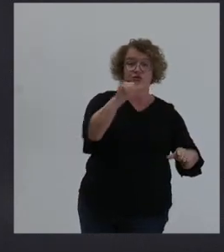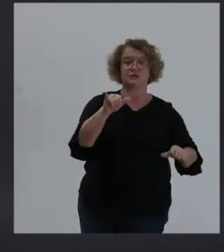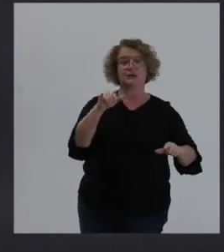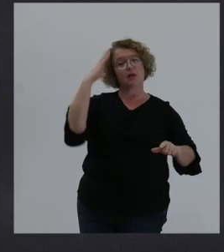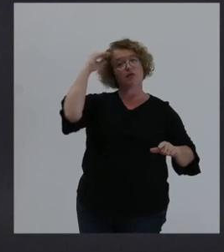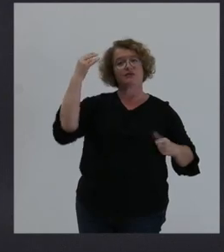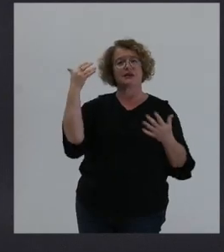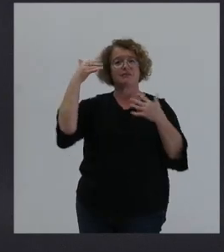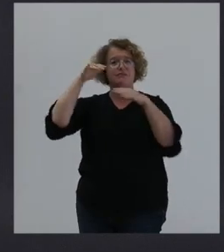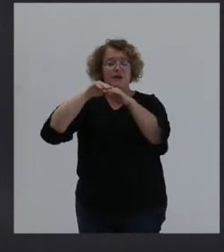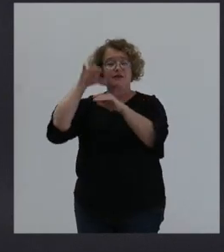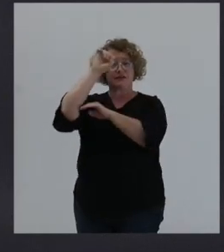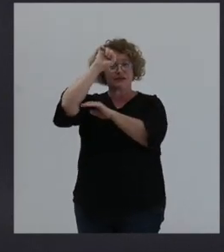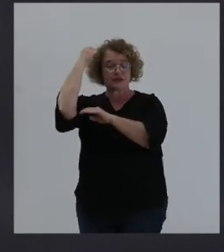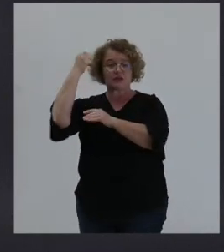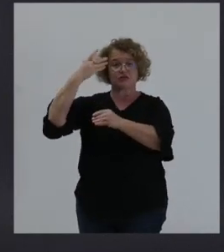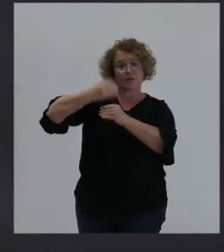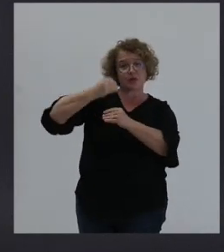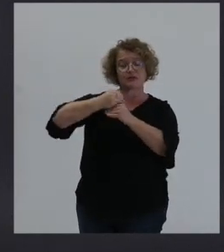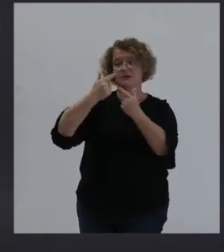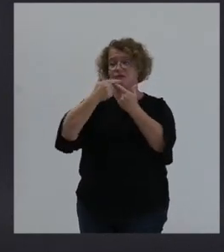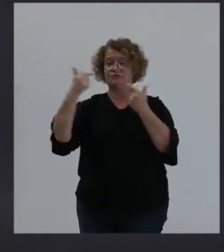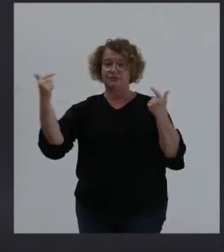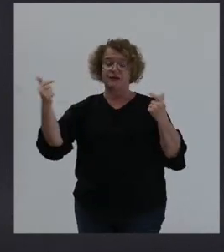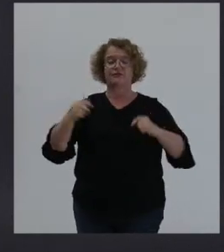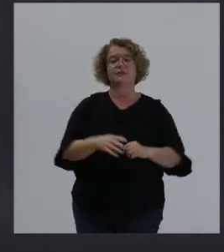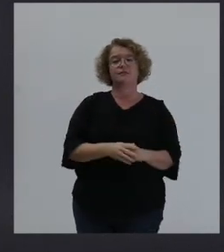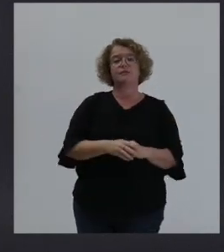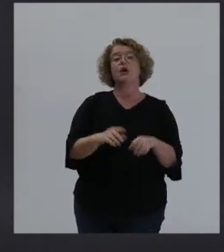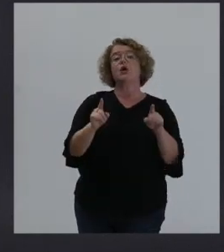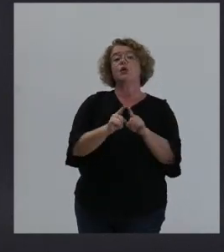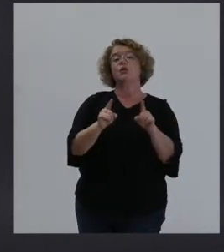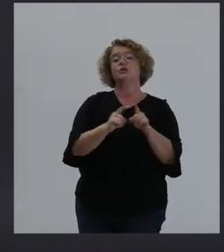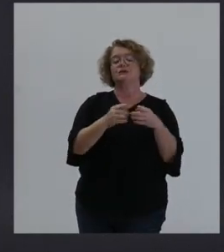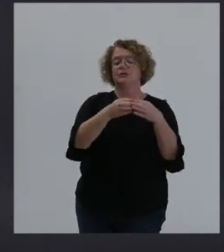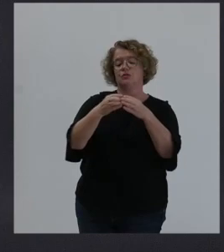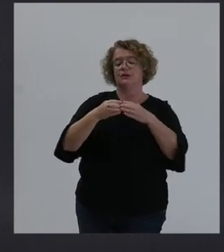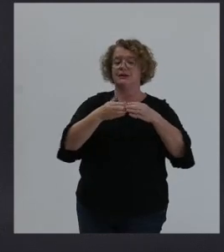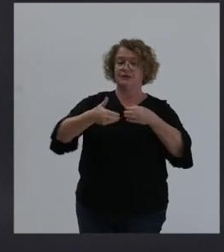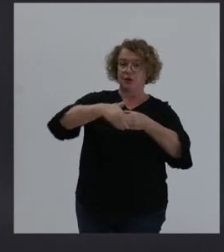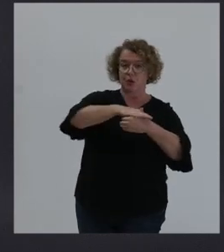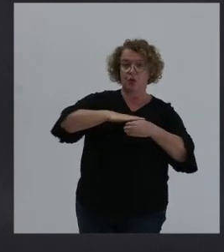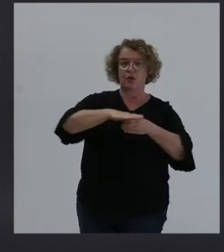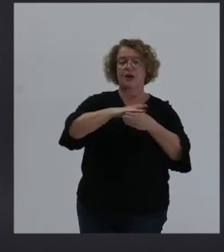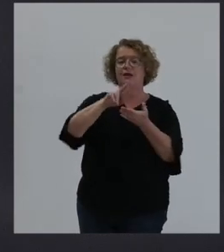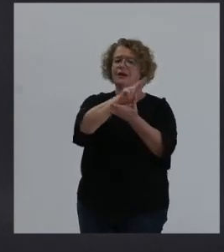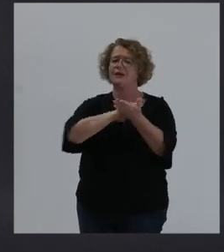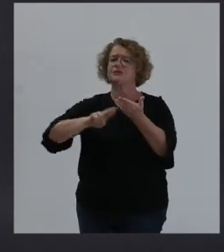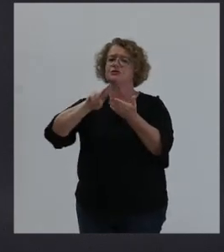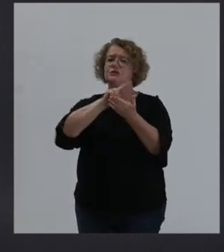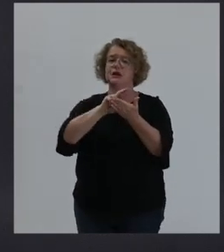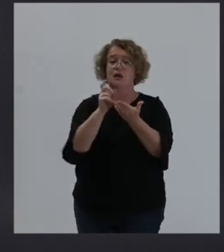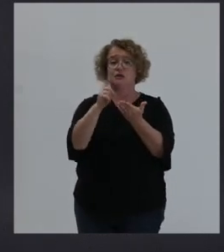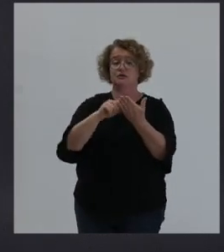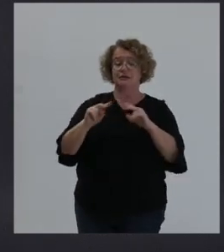professionnelle, passant par les stages, l'apprentissage, etc., mais aussi de l'échelle locale et régionale, grâce à une politique de site dynamique autour